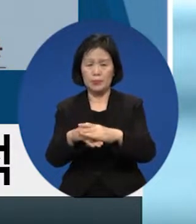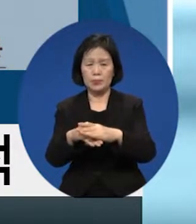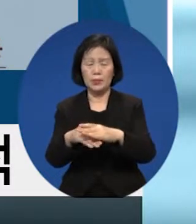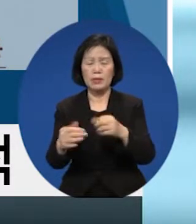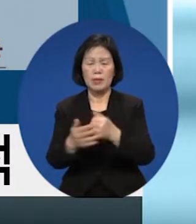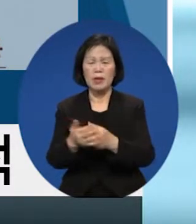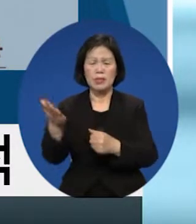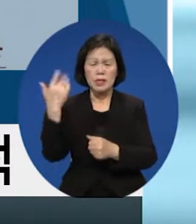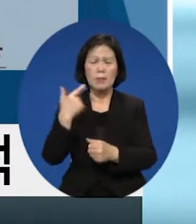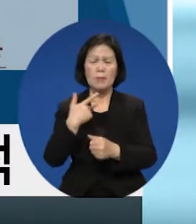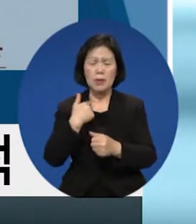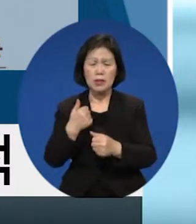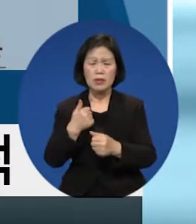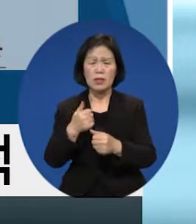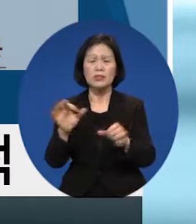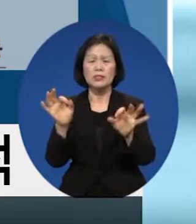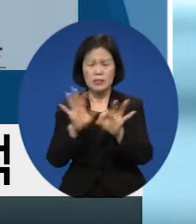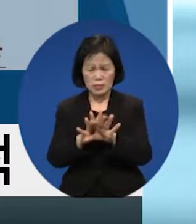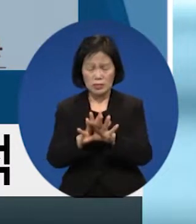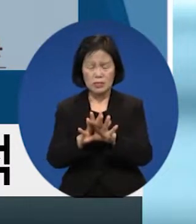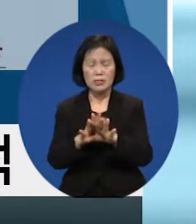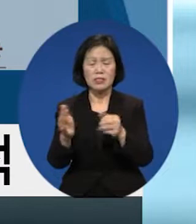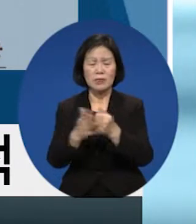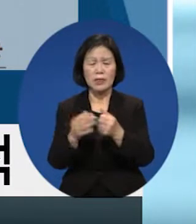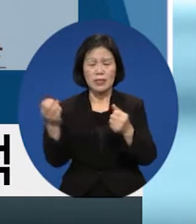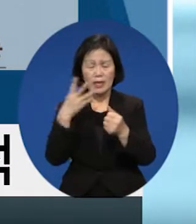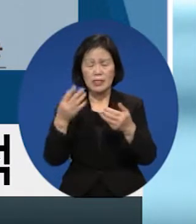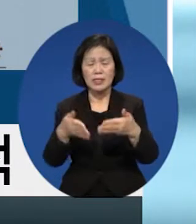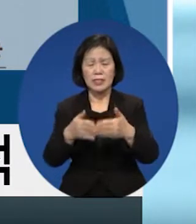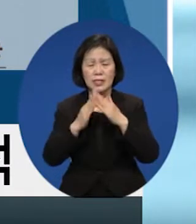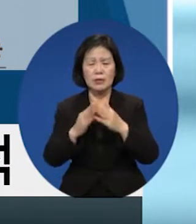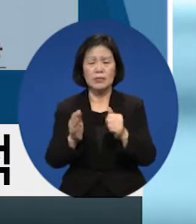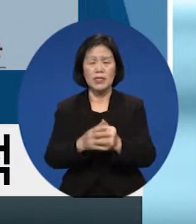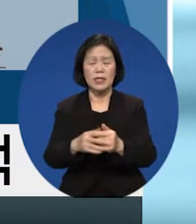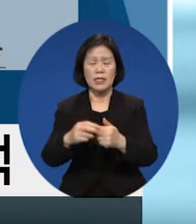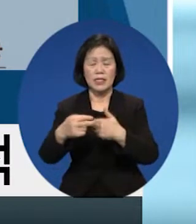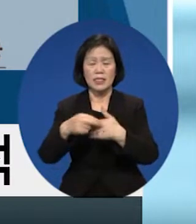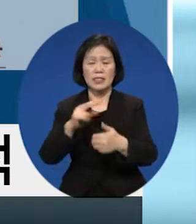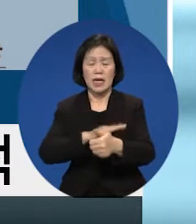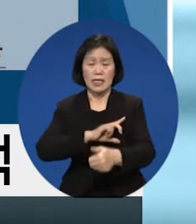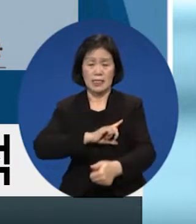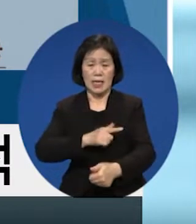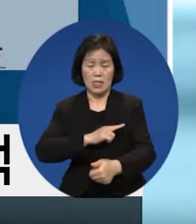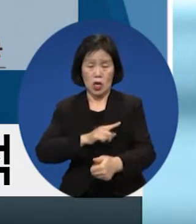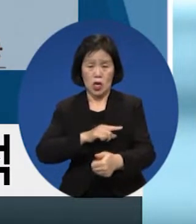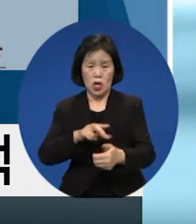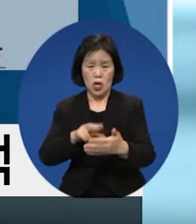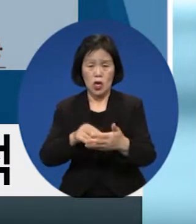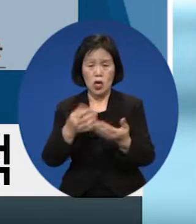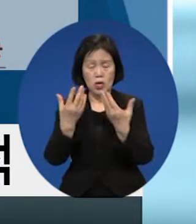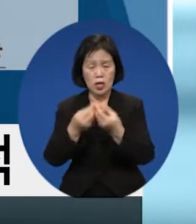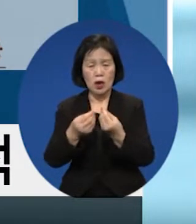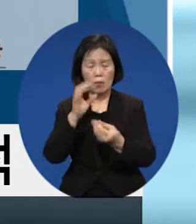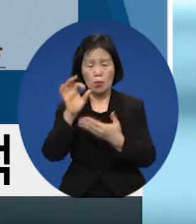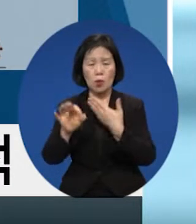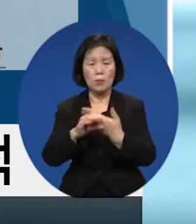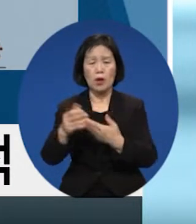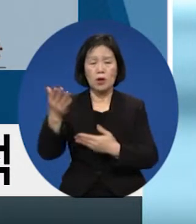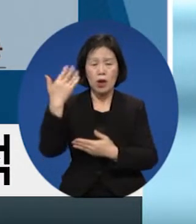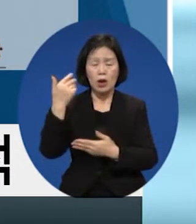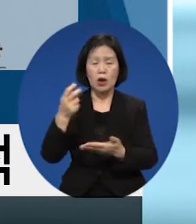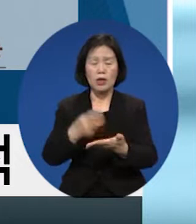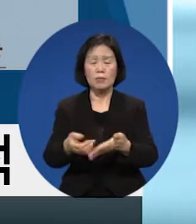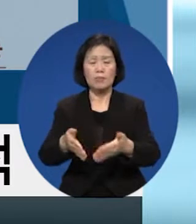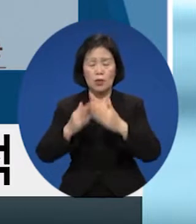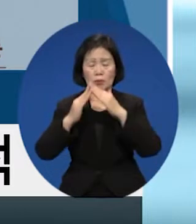있던 규정이 사라져가지고 지금 생긴 문제거든요. 근데 유사 자격자의 자격사들의 사례를 비춰봐도 그렇고, 과거 그런 입법